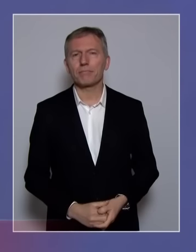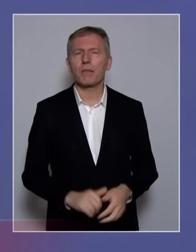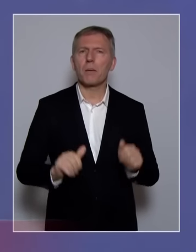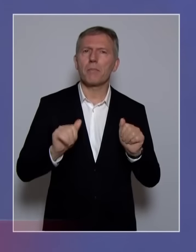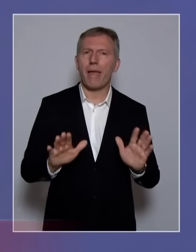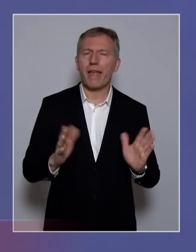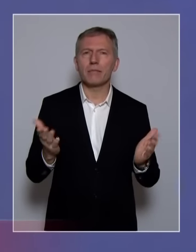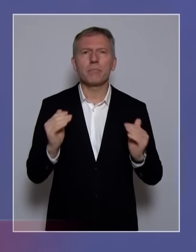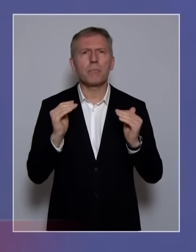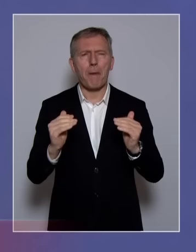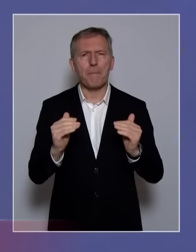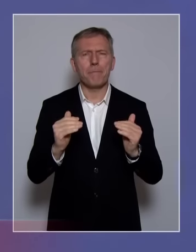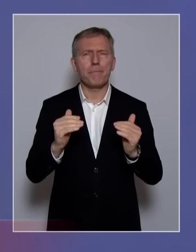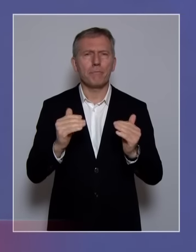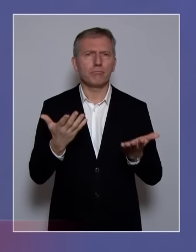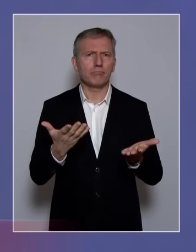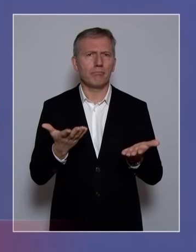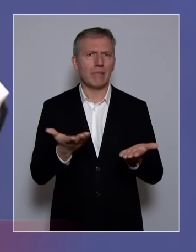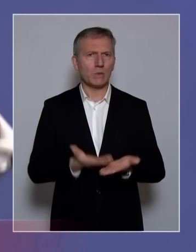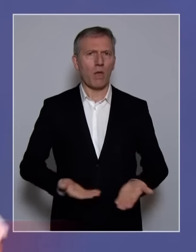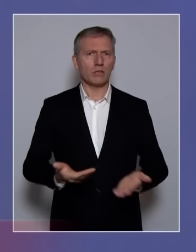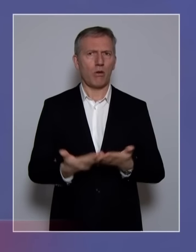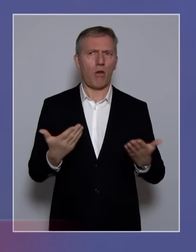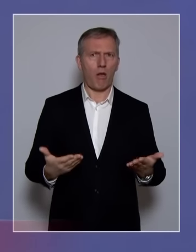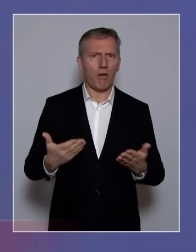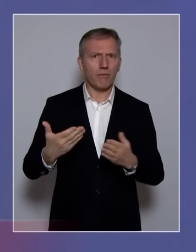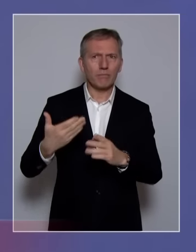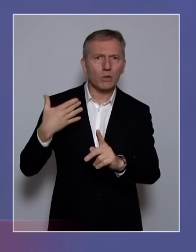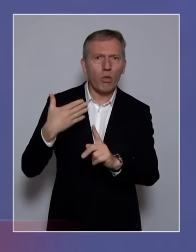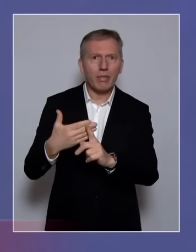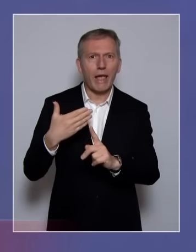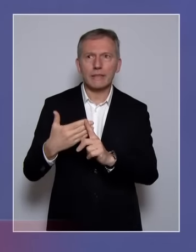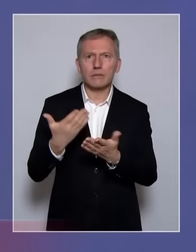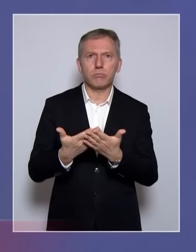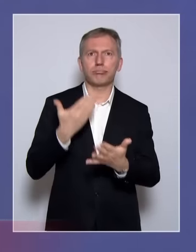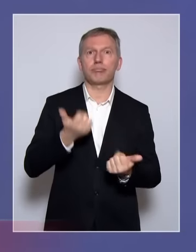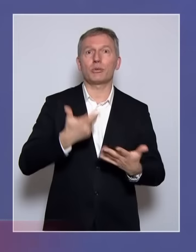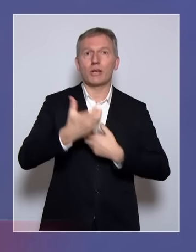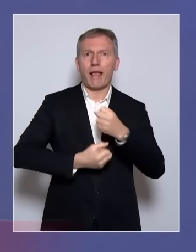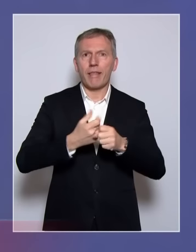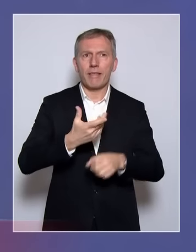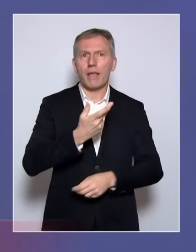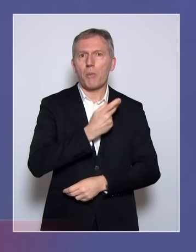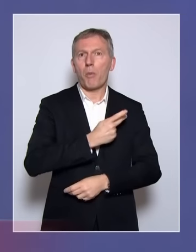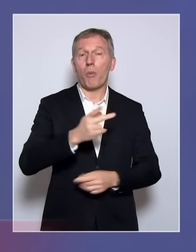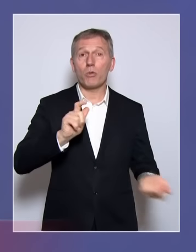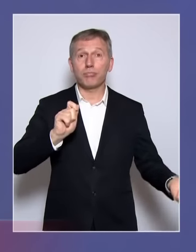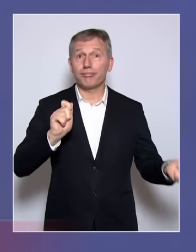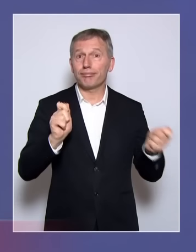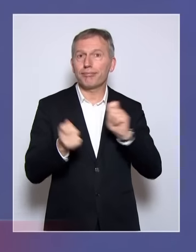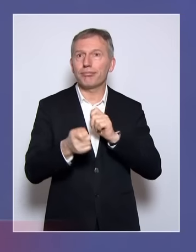Mais malgré cela, et dans un contexte qui a toujours été, durant ces dernières années, d'accélération des transitions